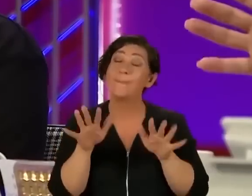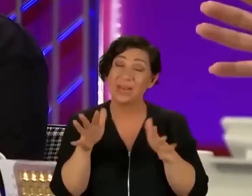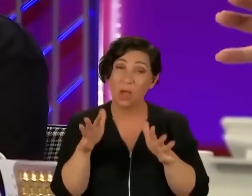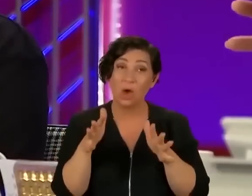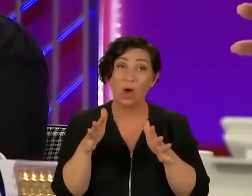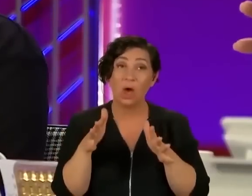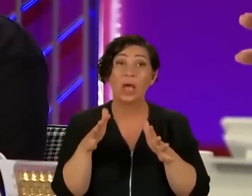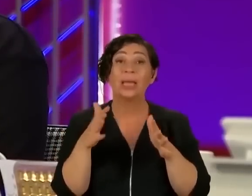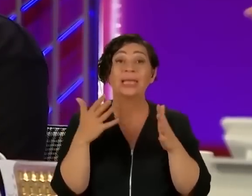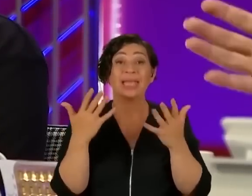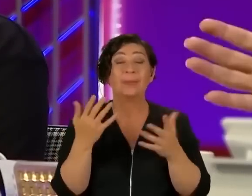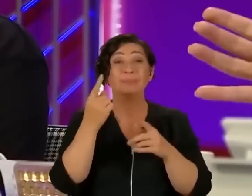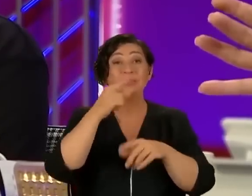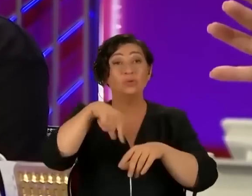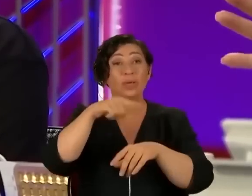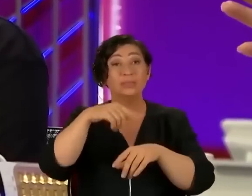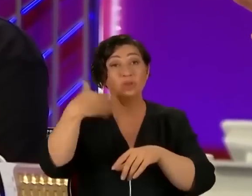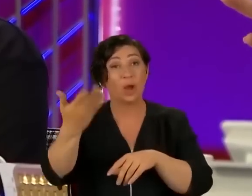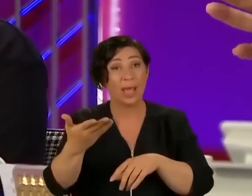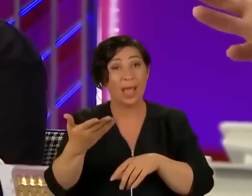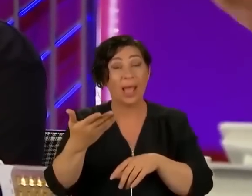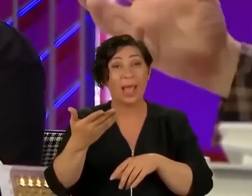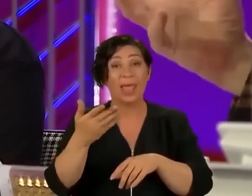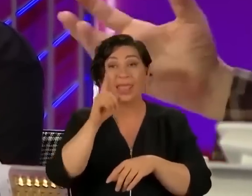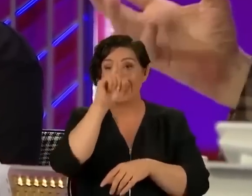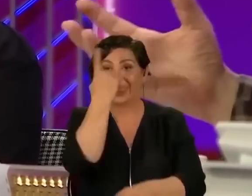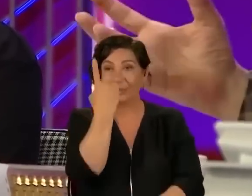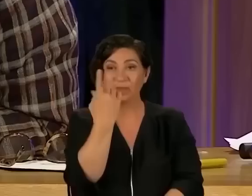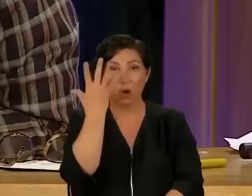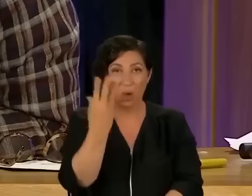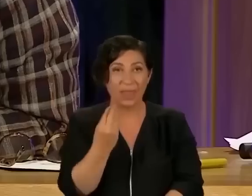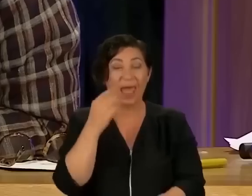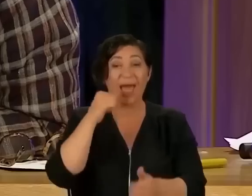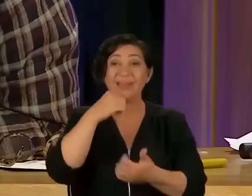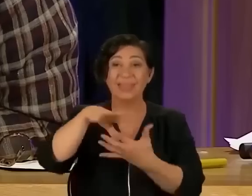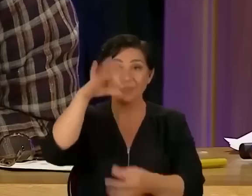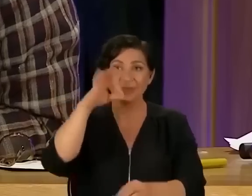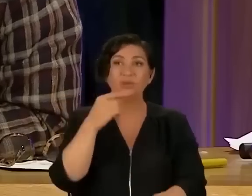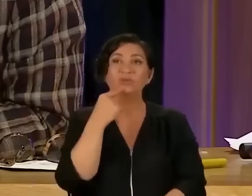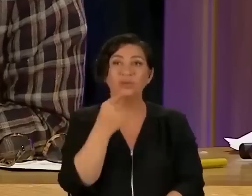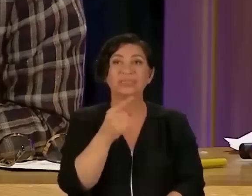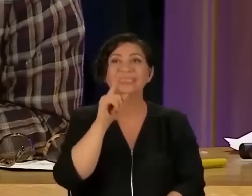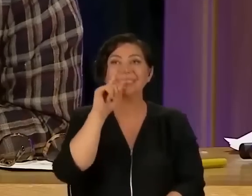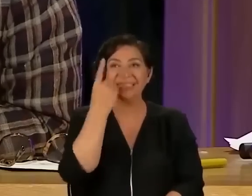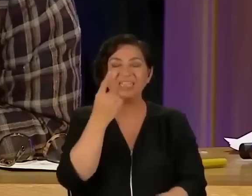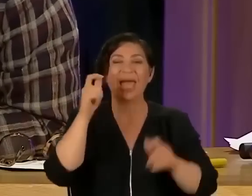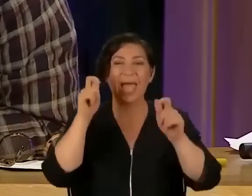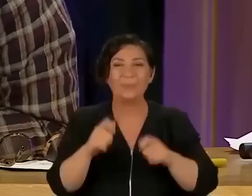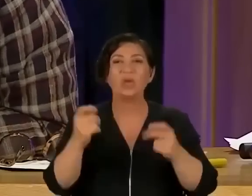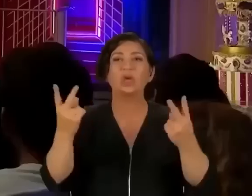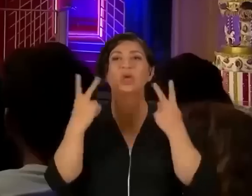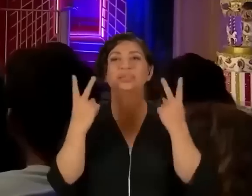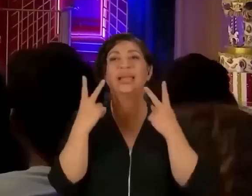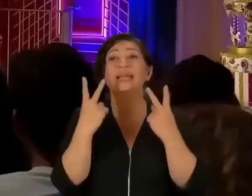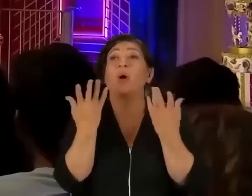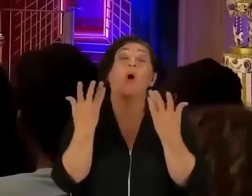Kitleselleşebiliyor. Yani bir süre sonra tek başına olan adamların söylediği şeyler sadece yaptıkları